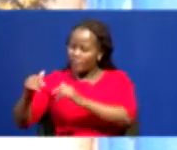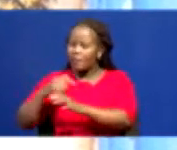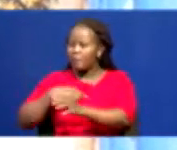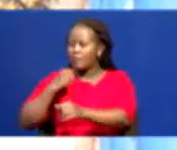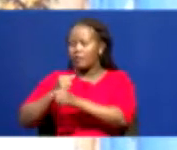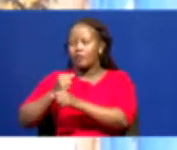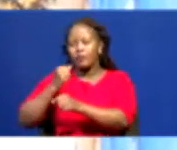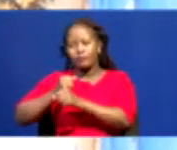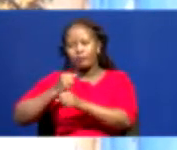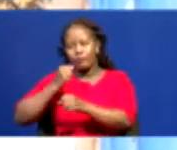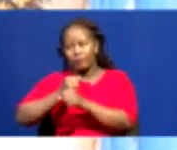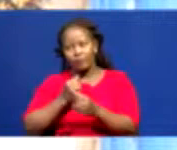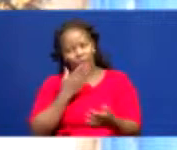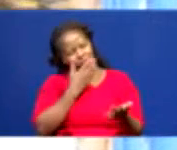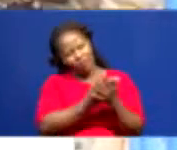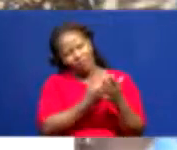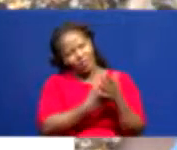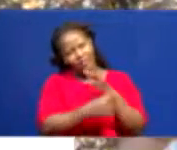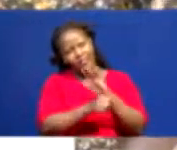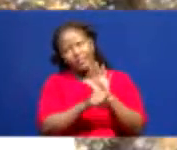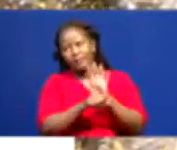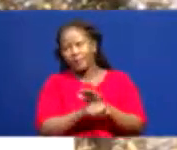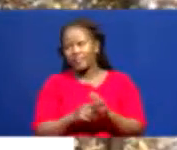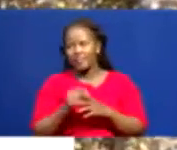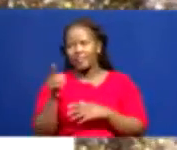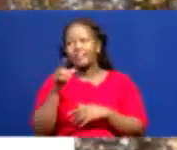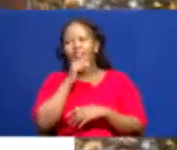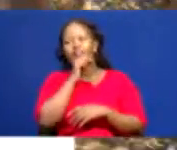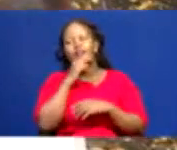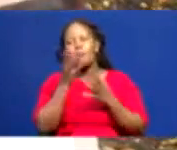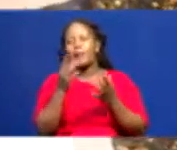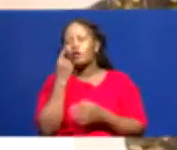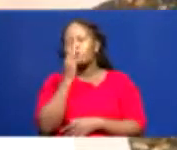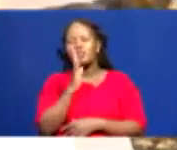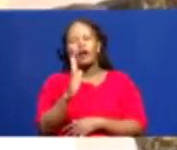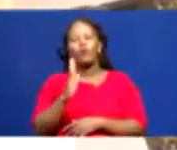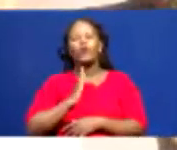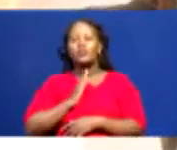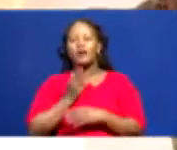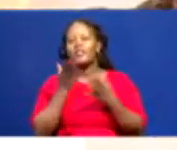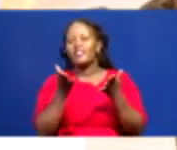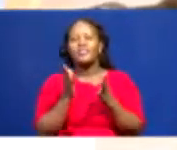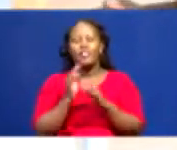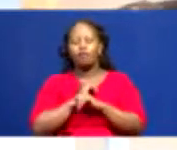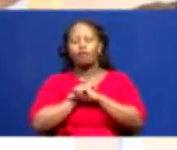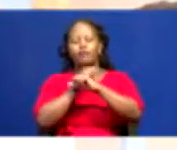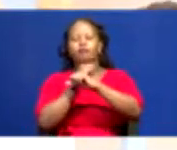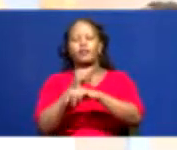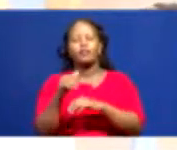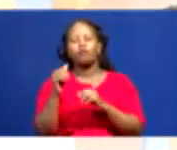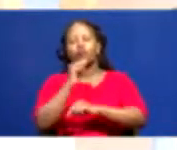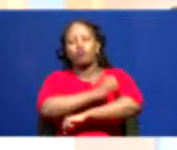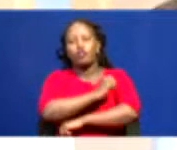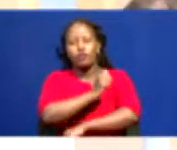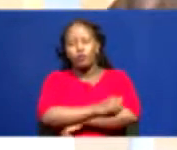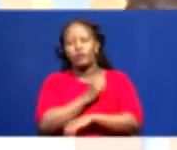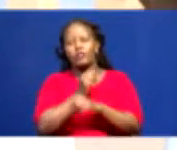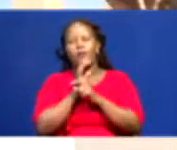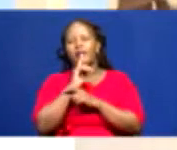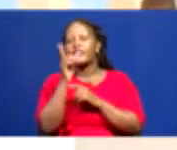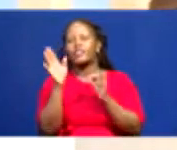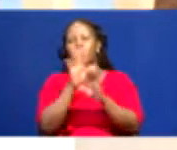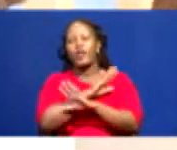unga. Asante sana Nyongesa. That is Nyongesa. He's the watchman here, just manning the school institution, just making sure that everything is